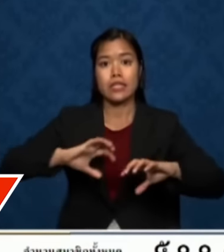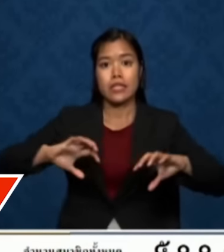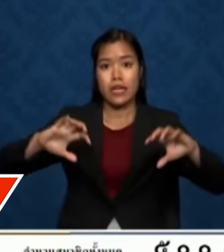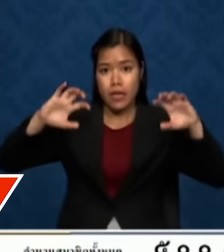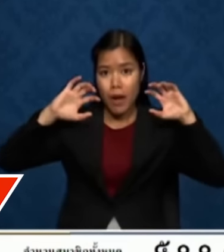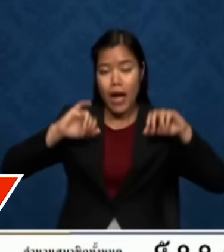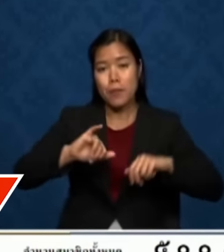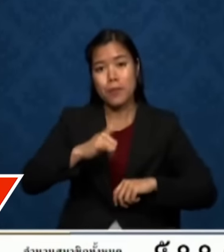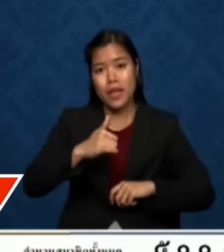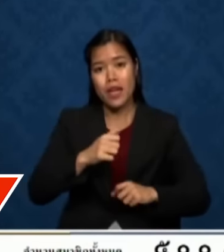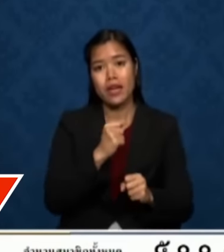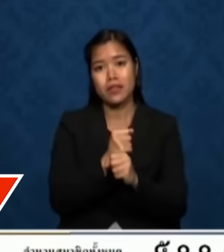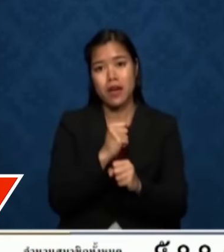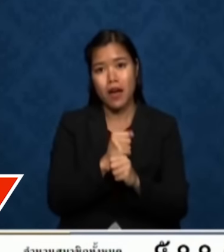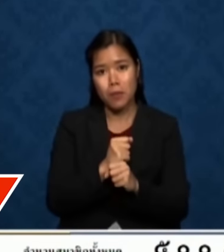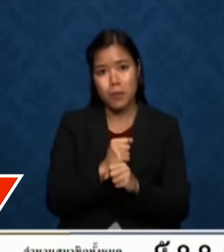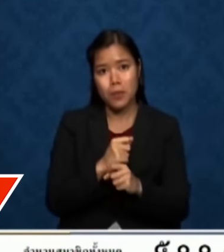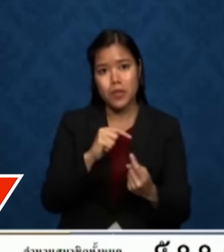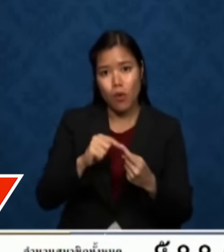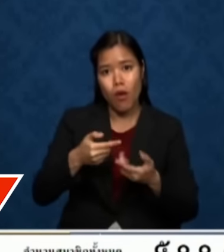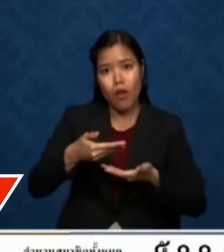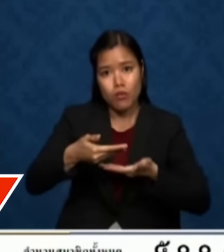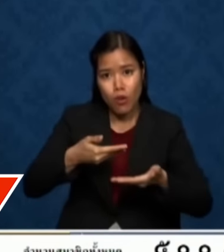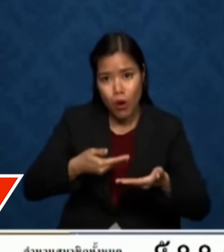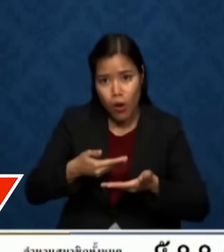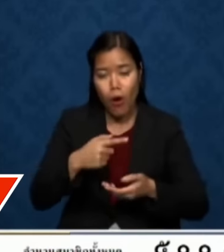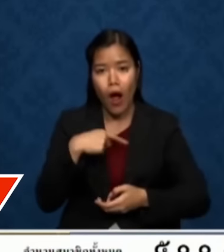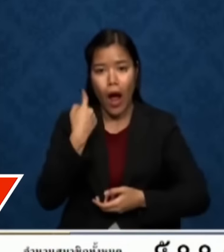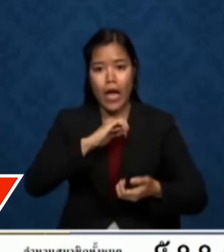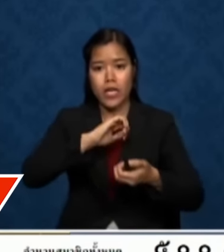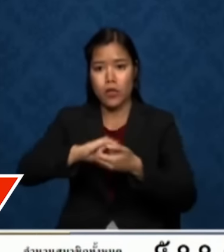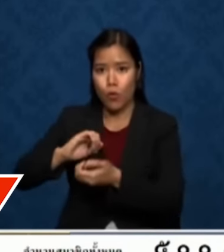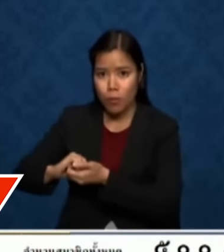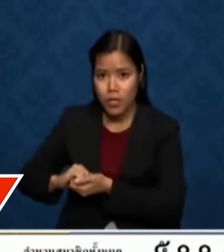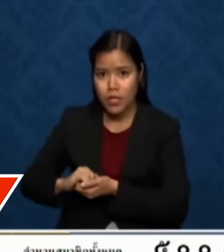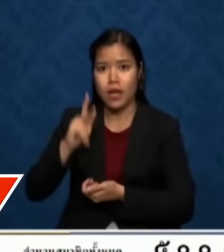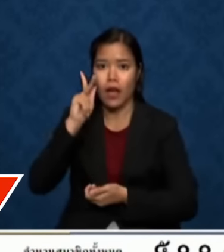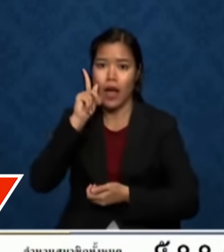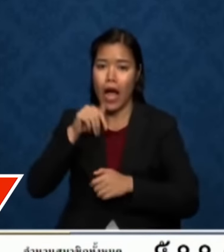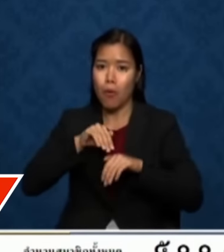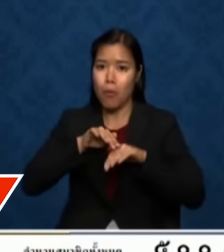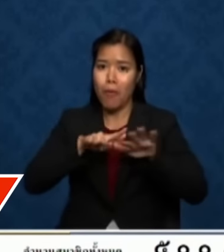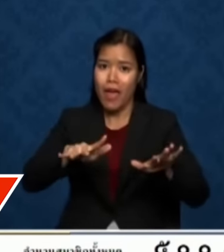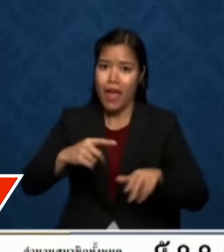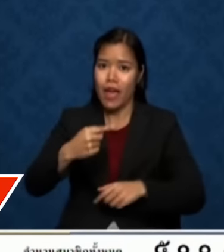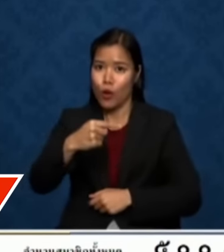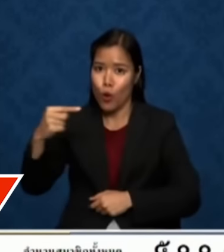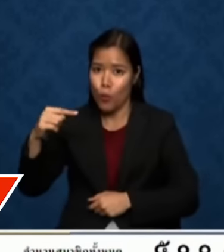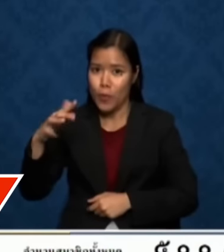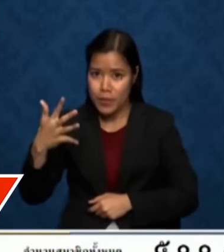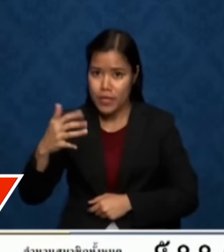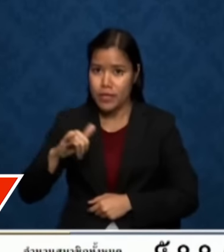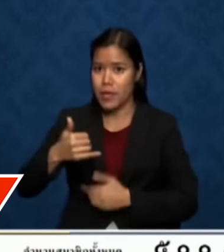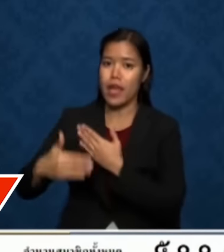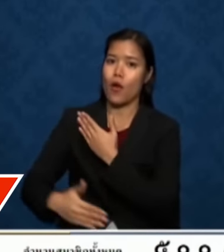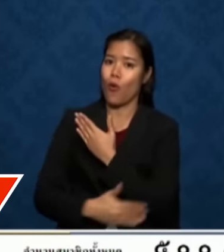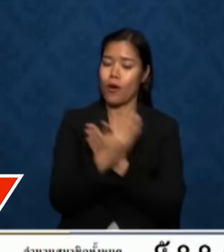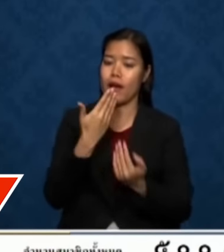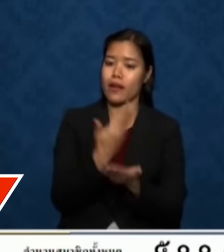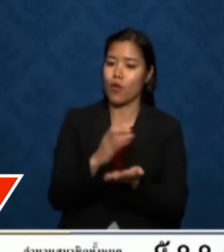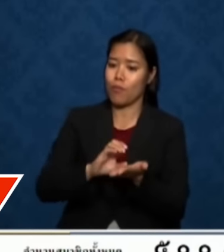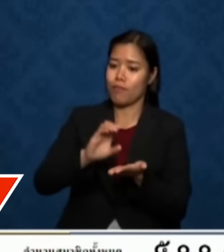ใช้เป็นเครื่องมือต่อรองว่าใครให้ความร่วมมือไม่ลงข่าวที่ทำให้เสื่อมเสียก็อาจจะมีโอกาสค่ะได้งบประม